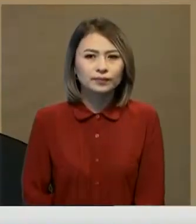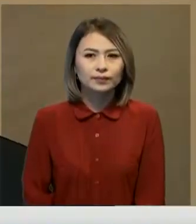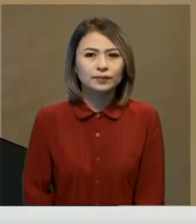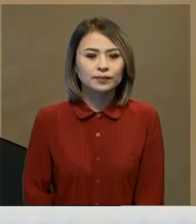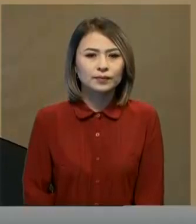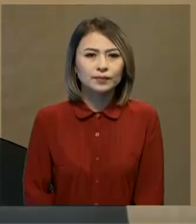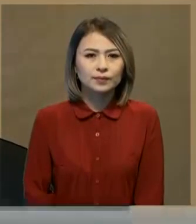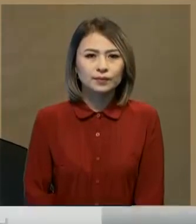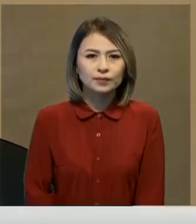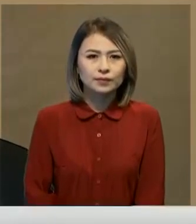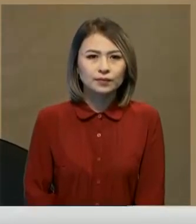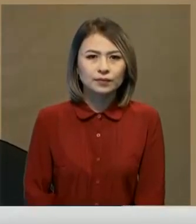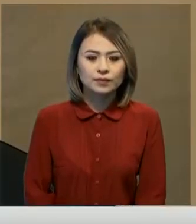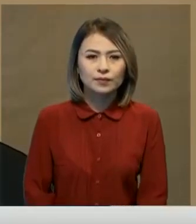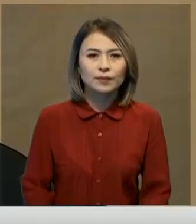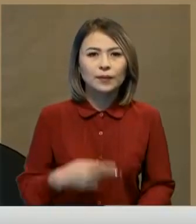жұмсалмақ.